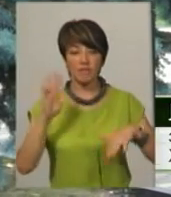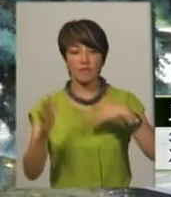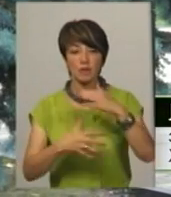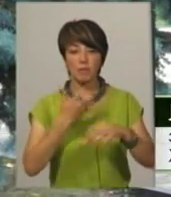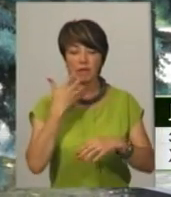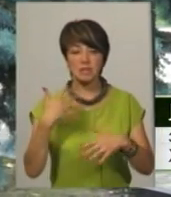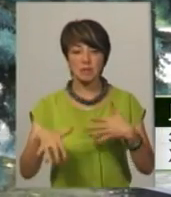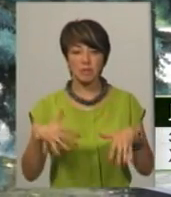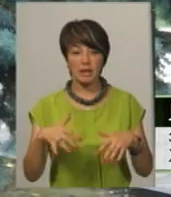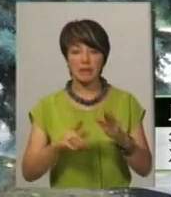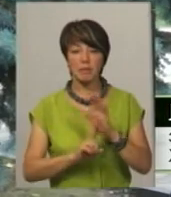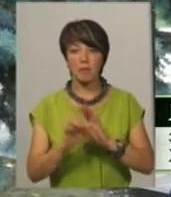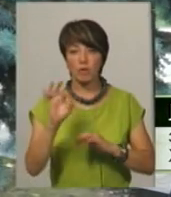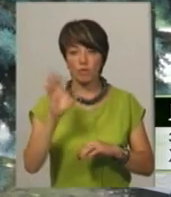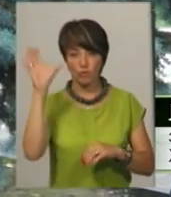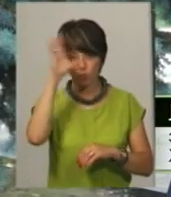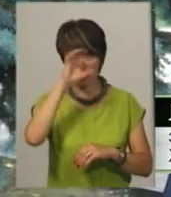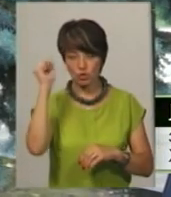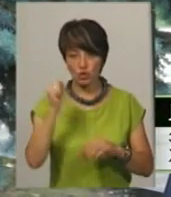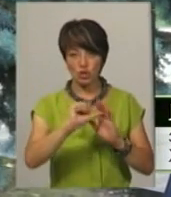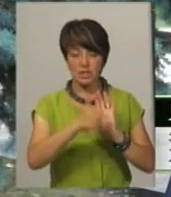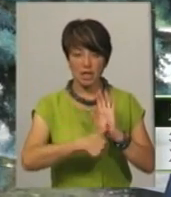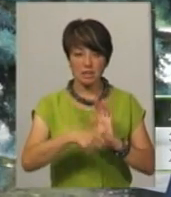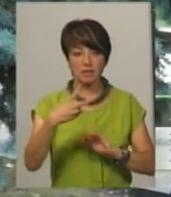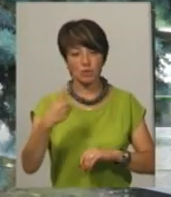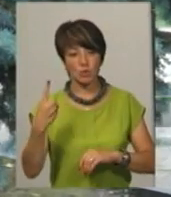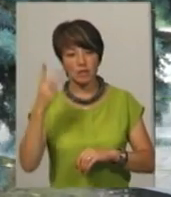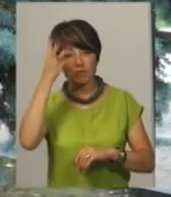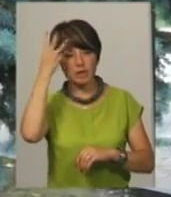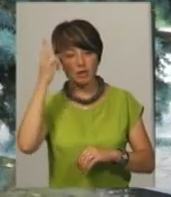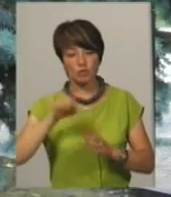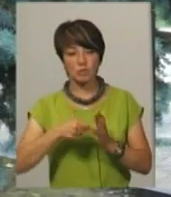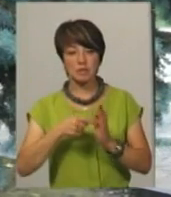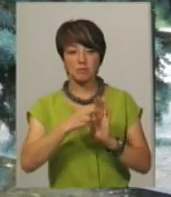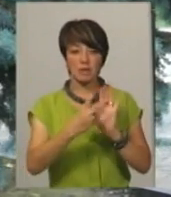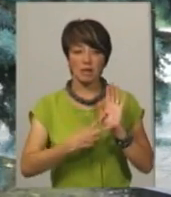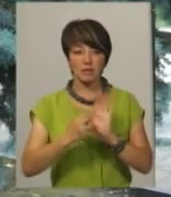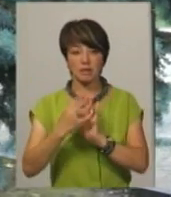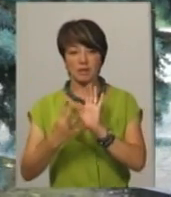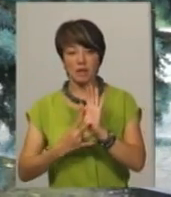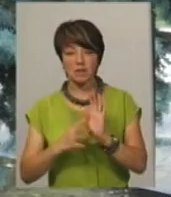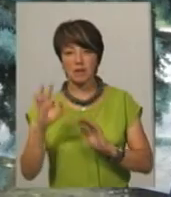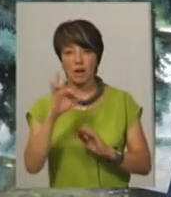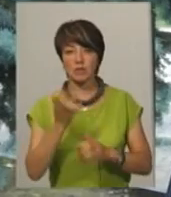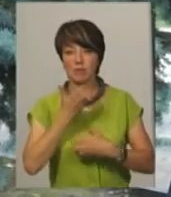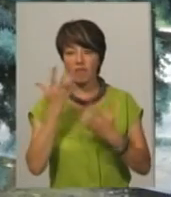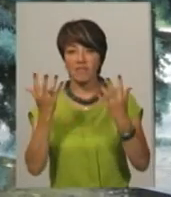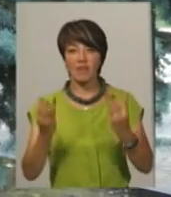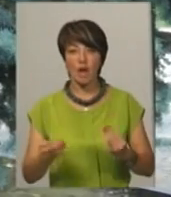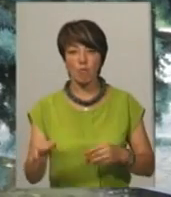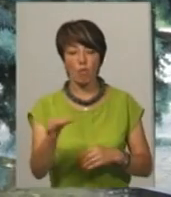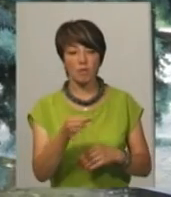південний слабкий, температура повітря вночі по області 16-21, у Хмельницькому 17-19 градусів тепла, в день по